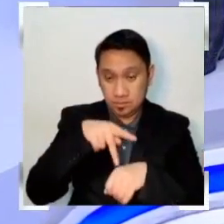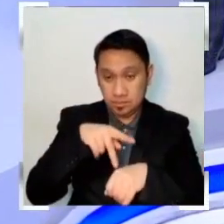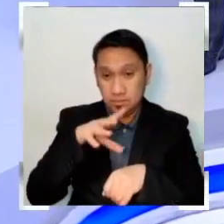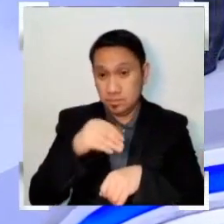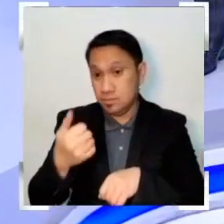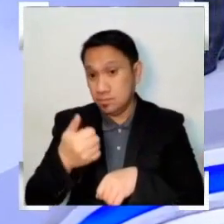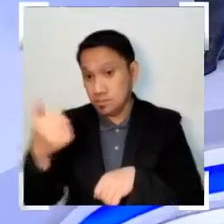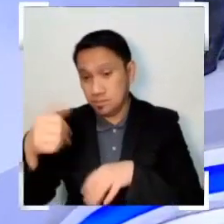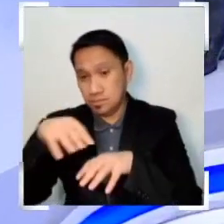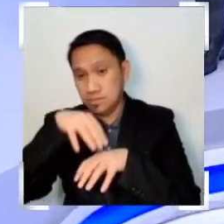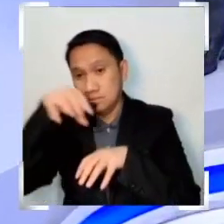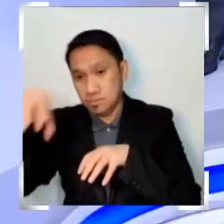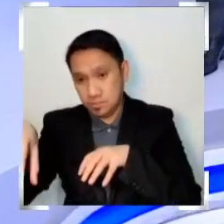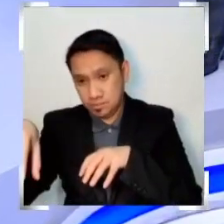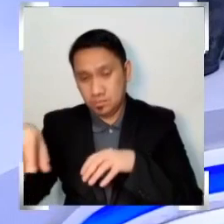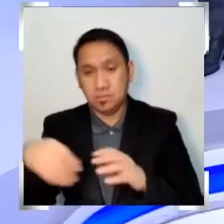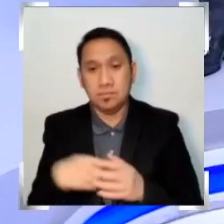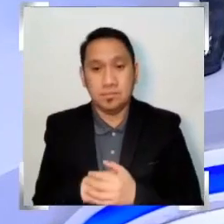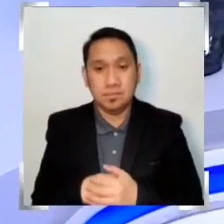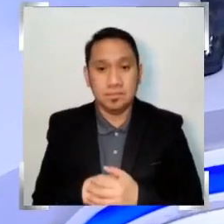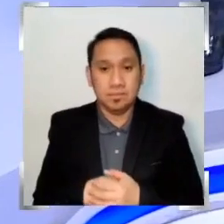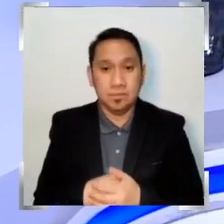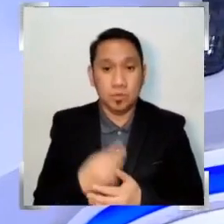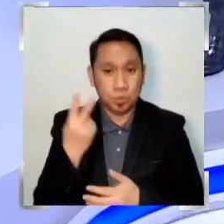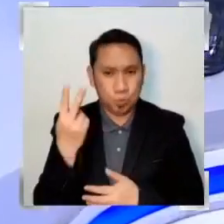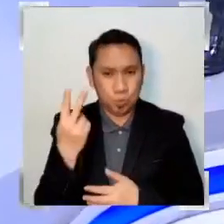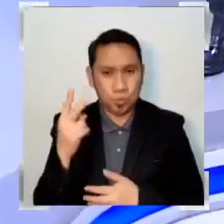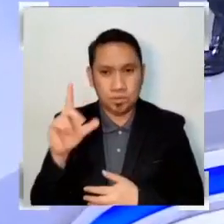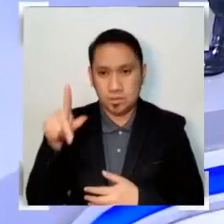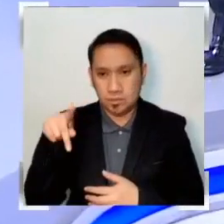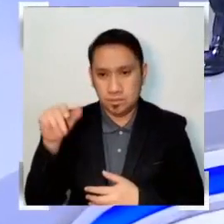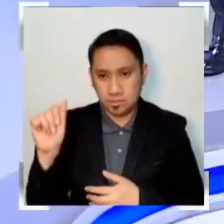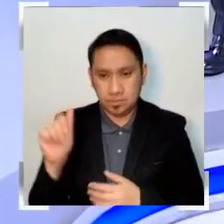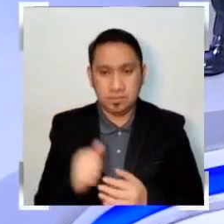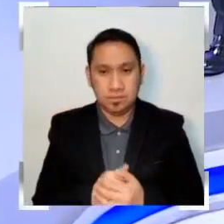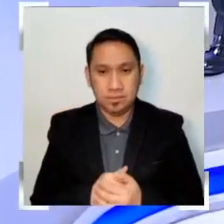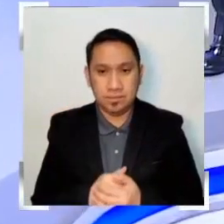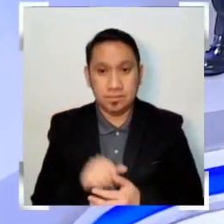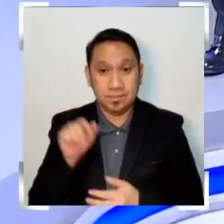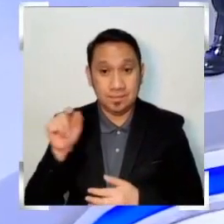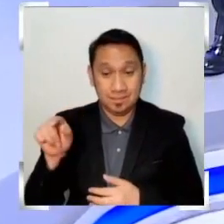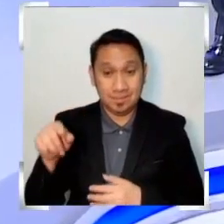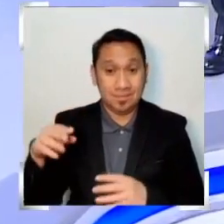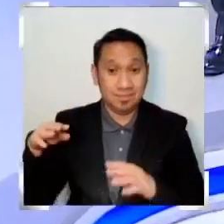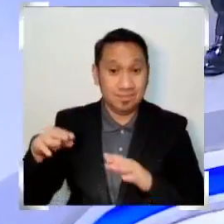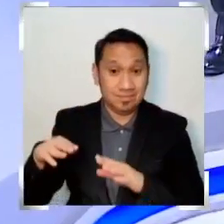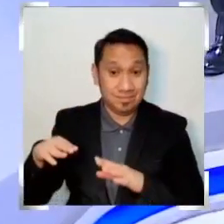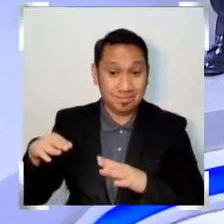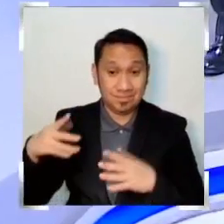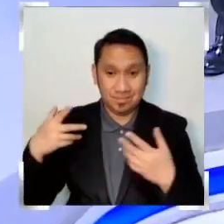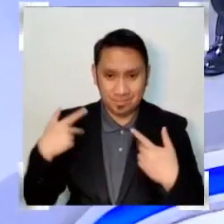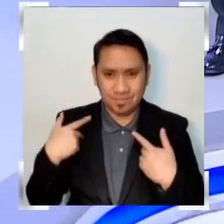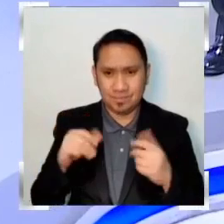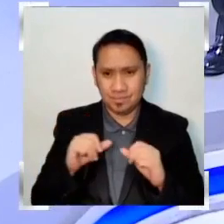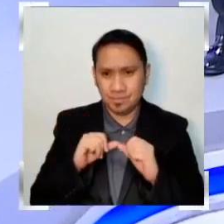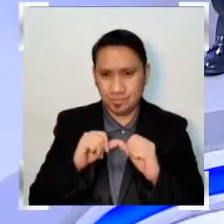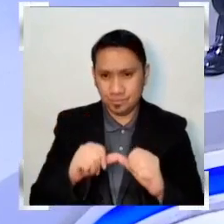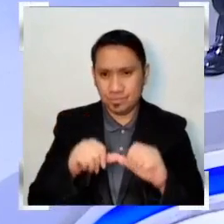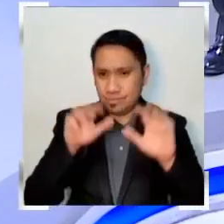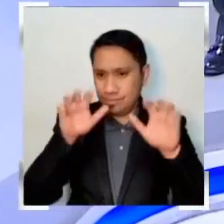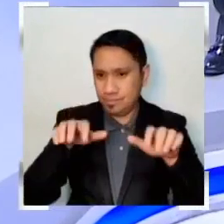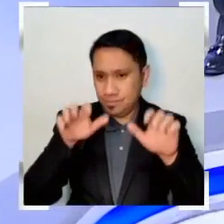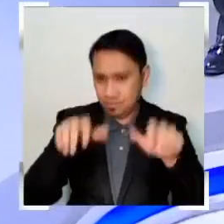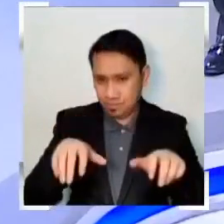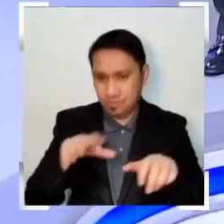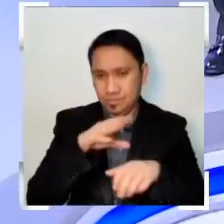ng parang isa pa. At dahil naman sa trough o extension ng LTA, walang humpay na ulan at pagbaha ang naranasan sa